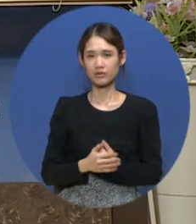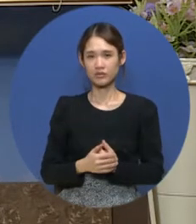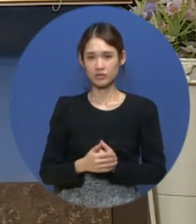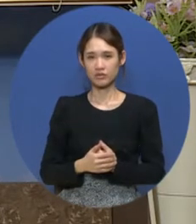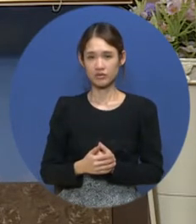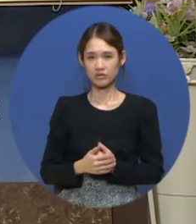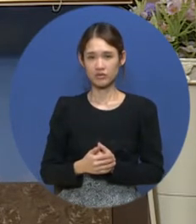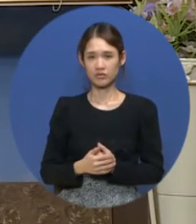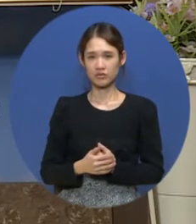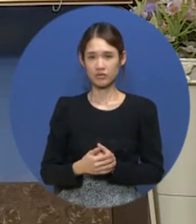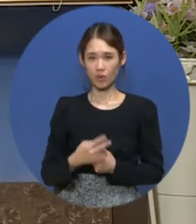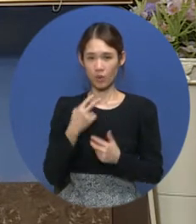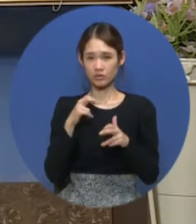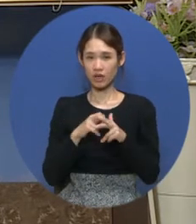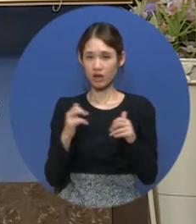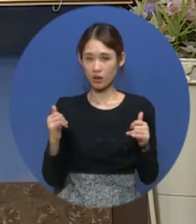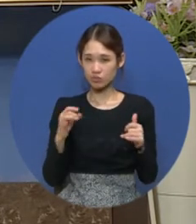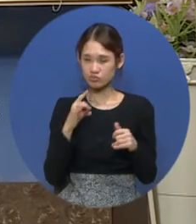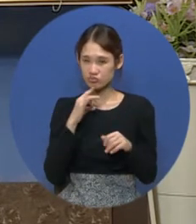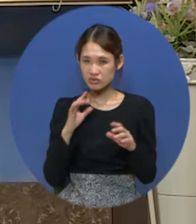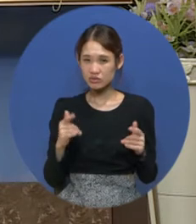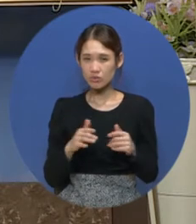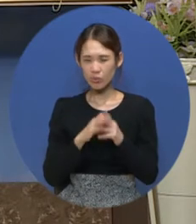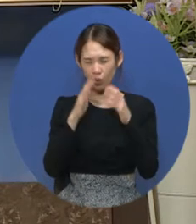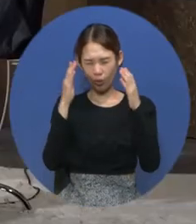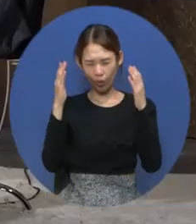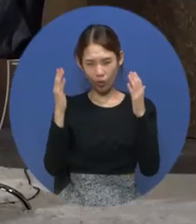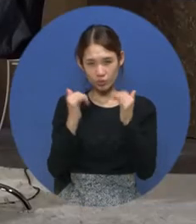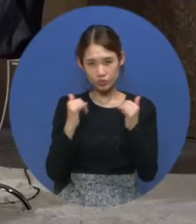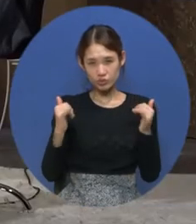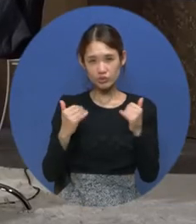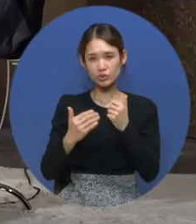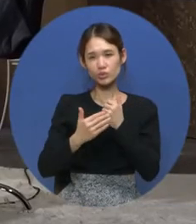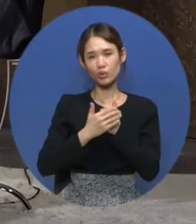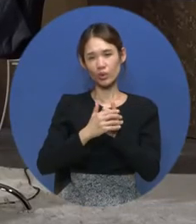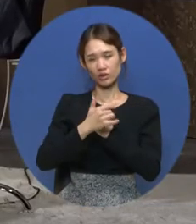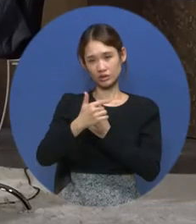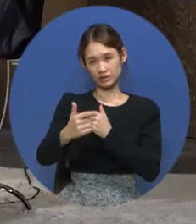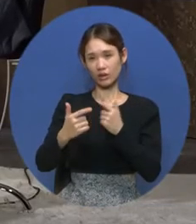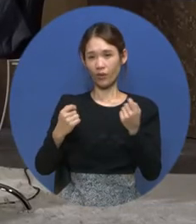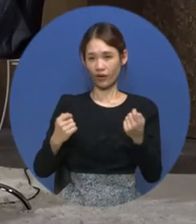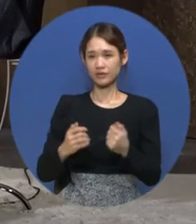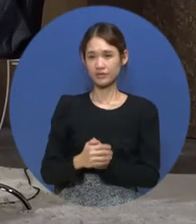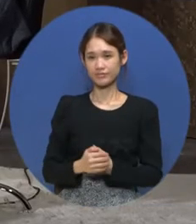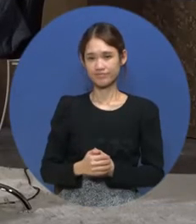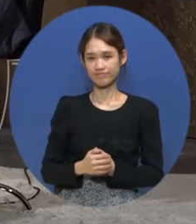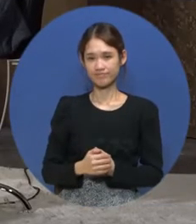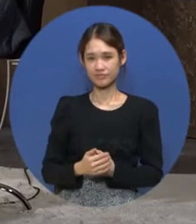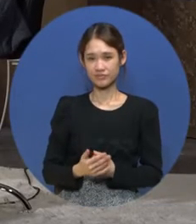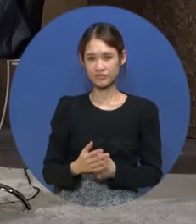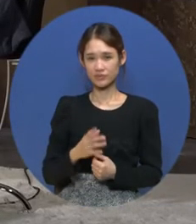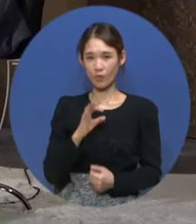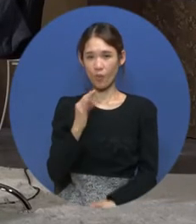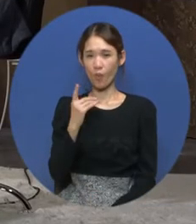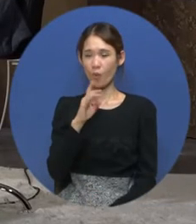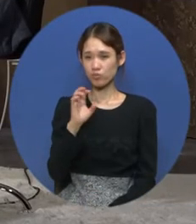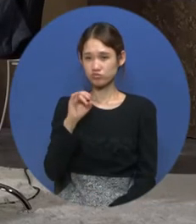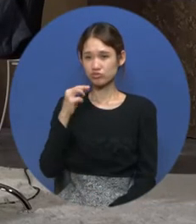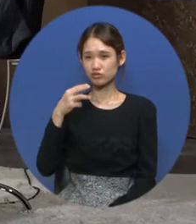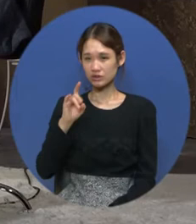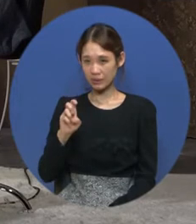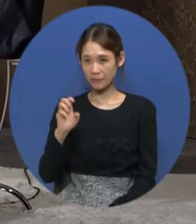고 그 호흡이 장애인 뿐만 아니라 저의 모든 분들이 자 도움이 된 후 법 요정 봅니다 오물이 모범을